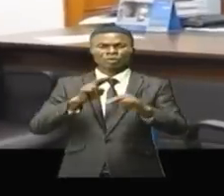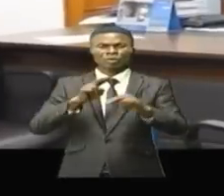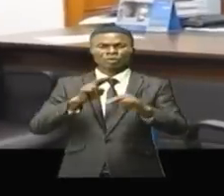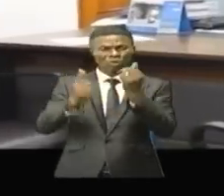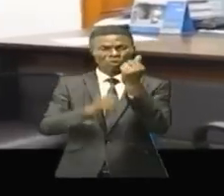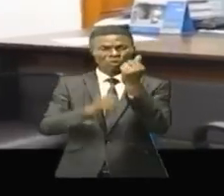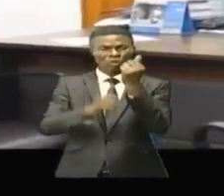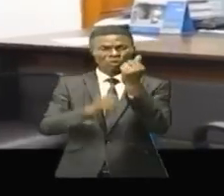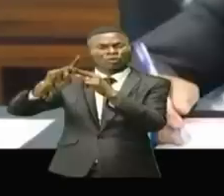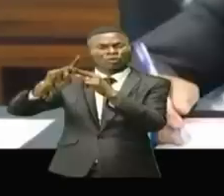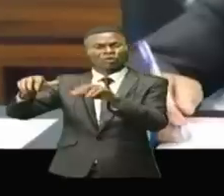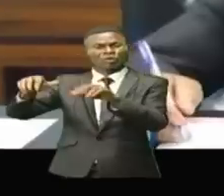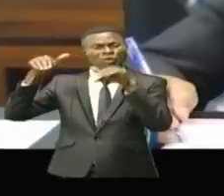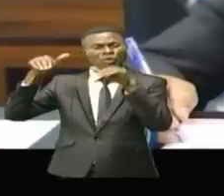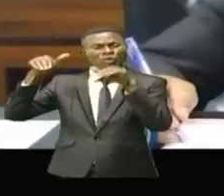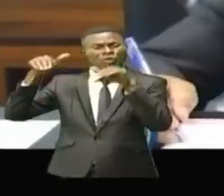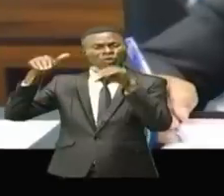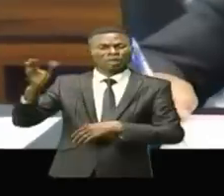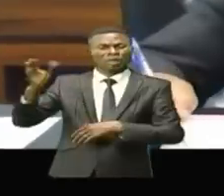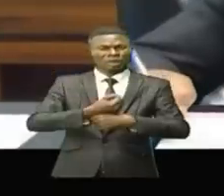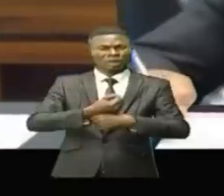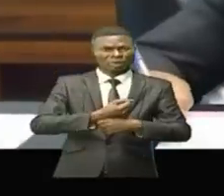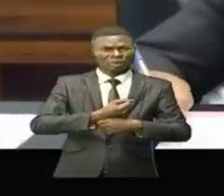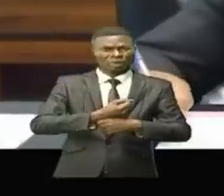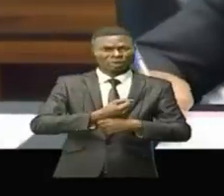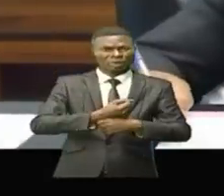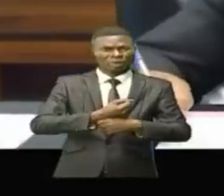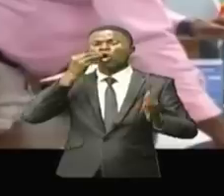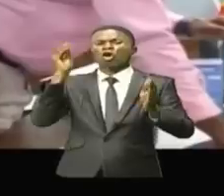été créée par ordonnance